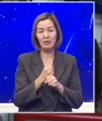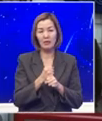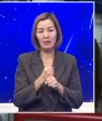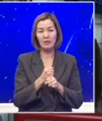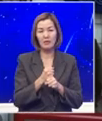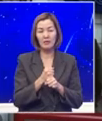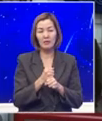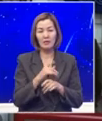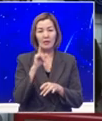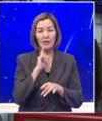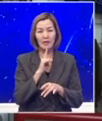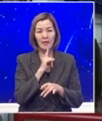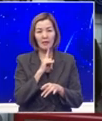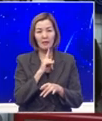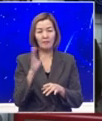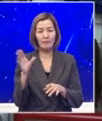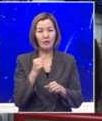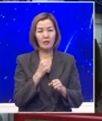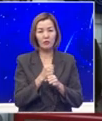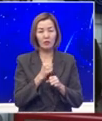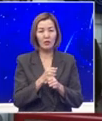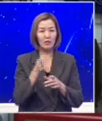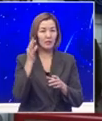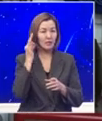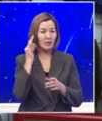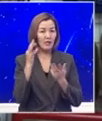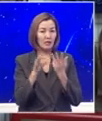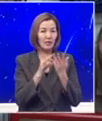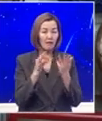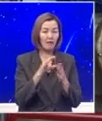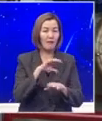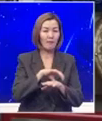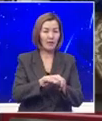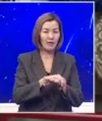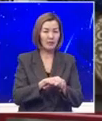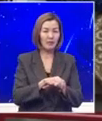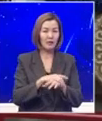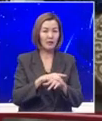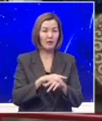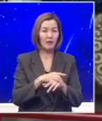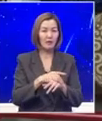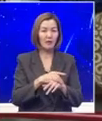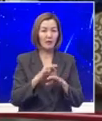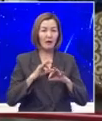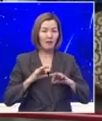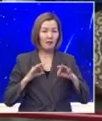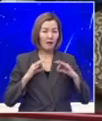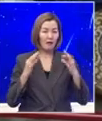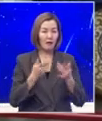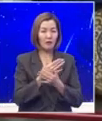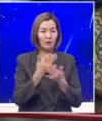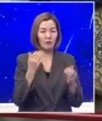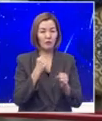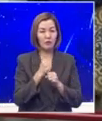адам тұтынатын барлық бұйымдарын жасаймыз. Оған жаңағы сырға, сақина, білезік, алқа, шашбау сияқты бұйымдардың